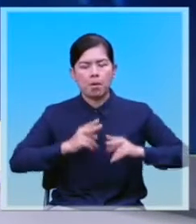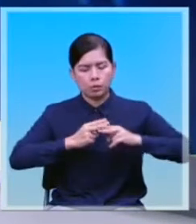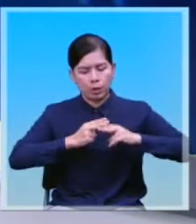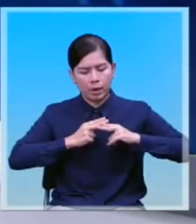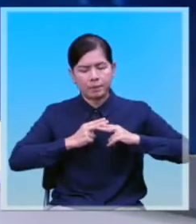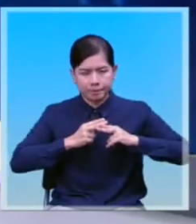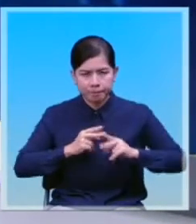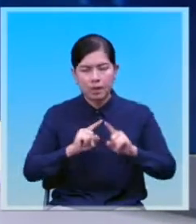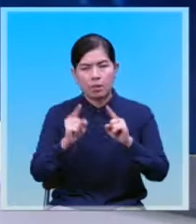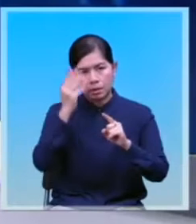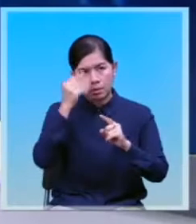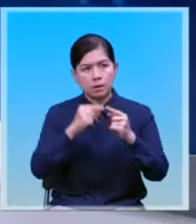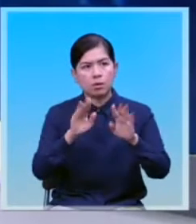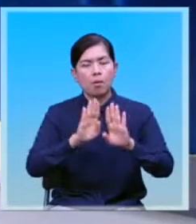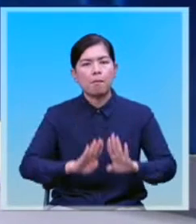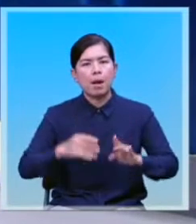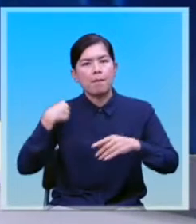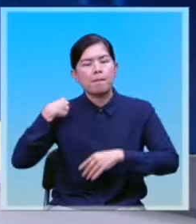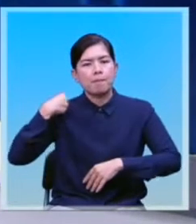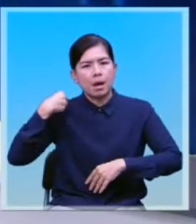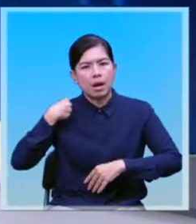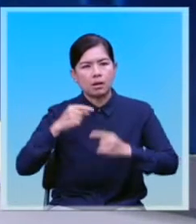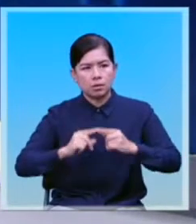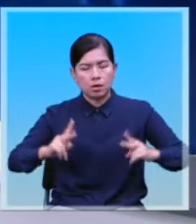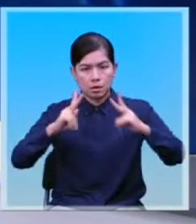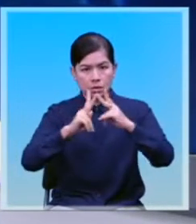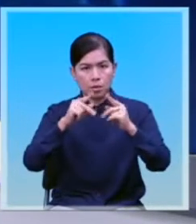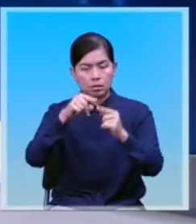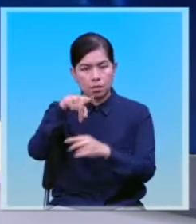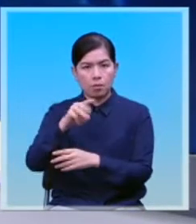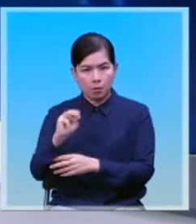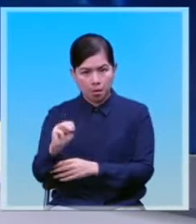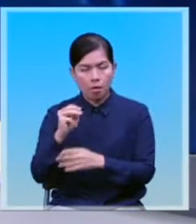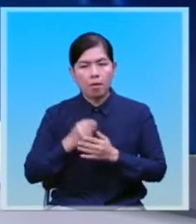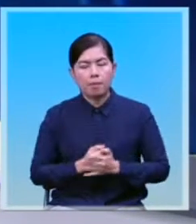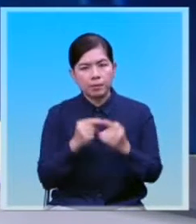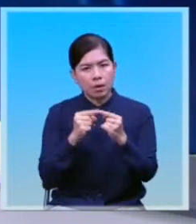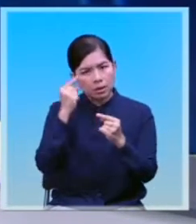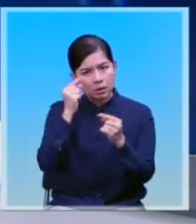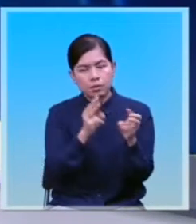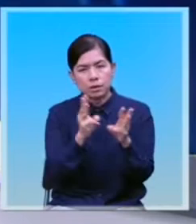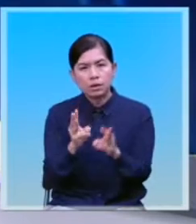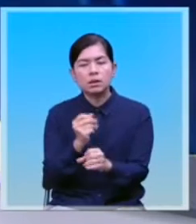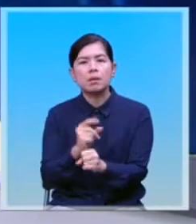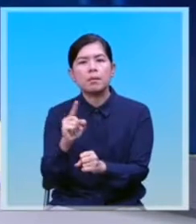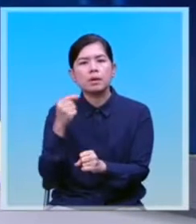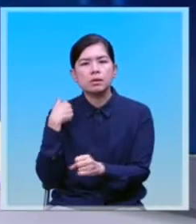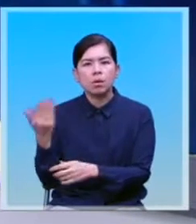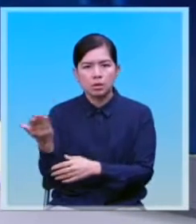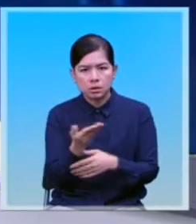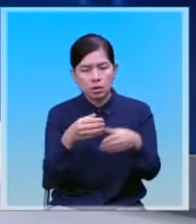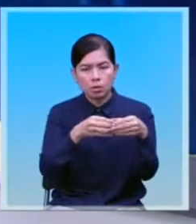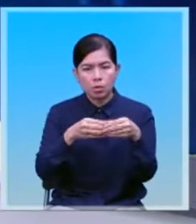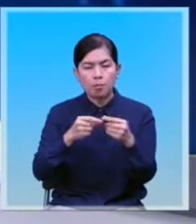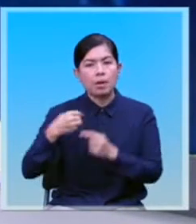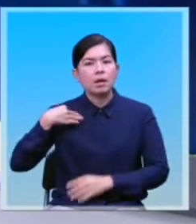านี้เนี่ยเป็นหน้ากากผ้านะคะทางกระทรวงการพัฒนาสังคมและความมั่นคงของมนุษย์ก็เลยต้องมีการเชิญชวนบรรดาจิตอาสาทั้งหล